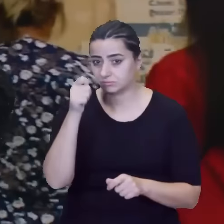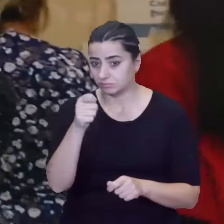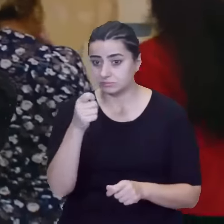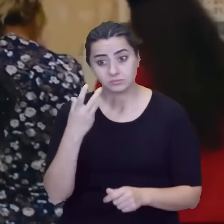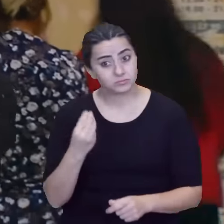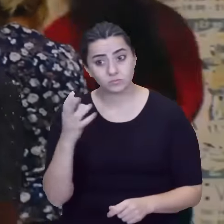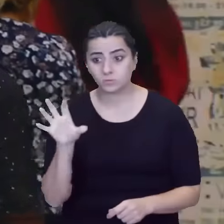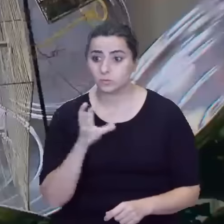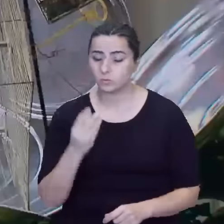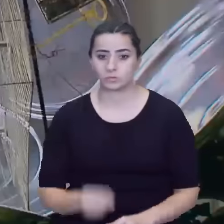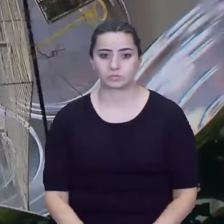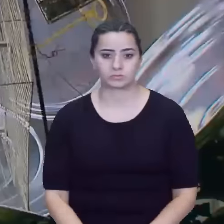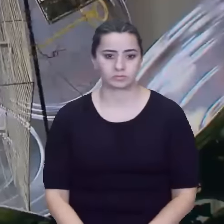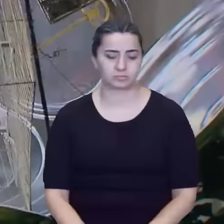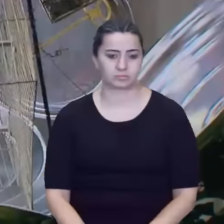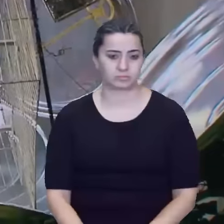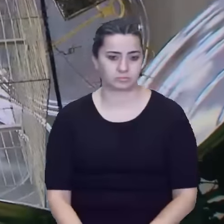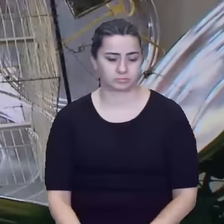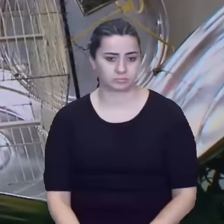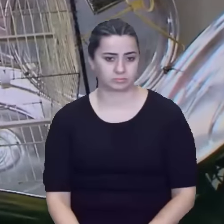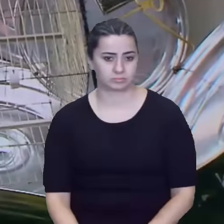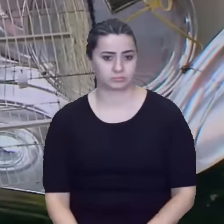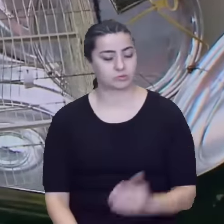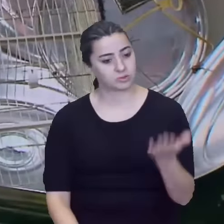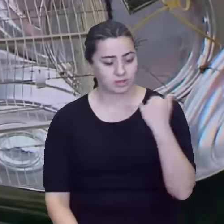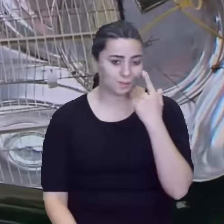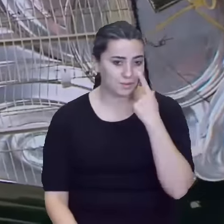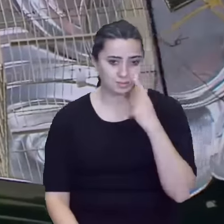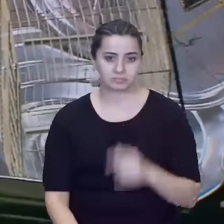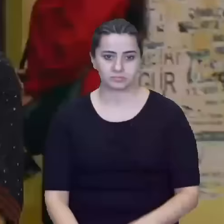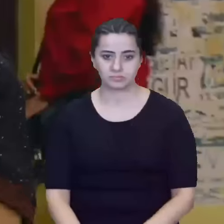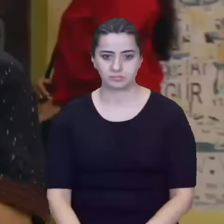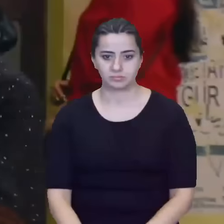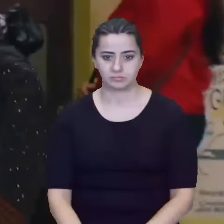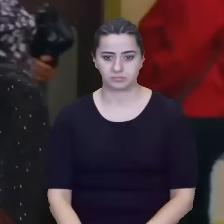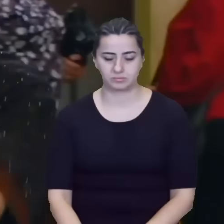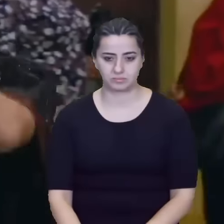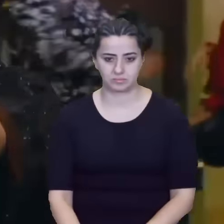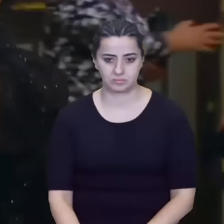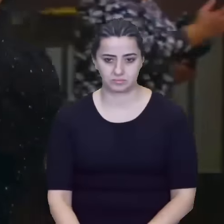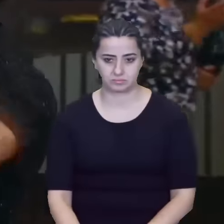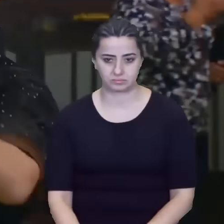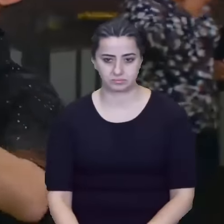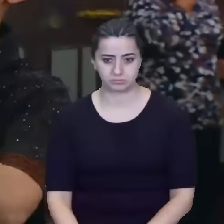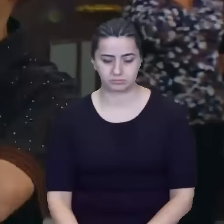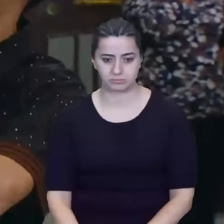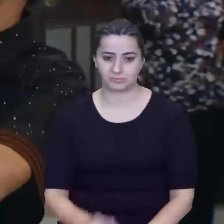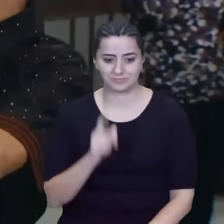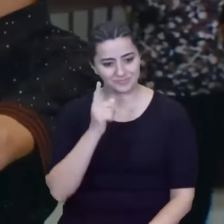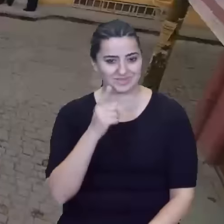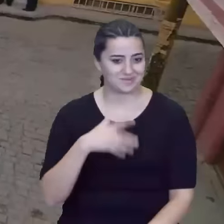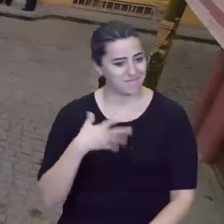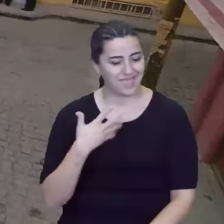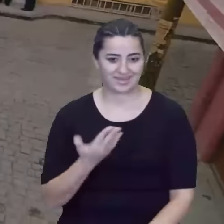bağladığımızda çekermiş. Öyle söylüyorlar. Ha tamam. Koy sepete. Kerata. Sarkıtırken butik yaklaşıyor. Senin kerata